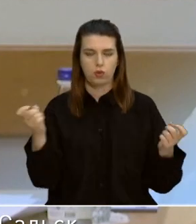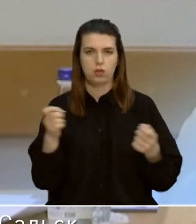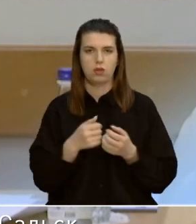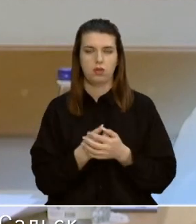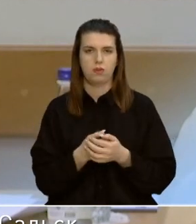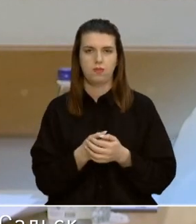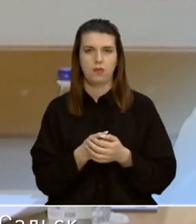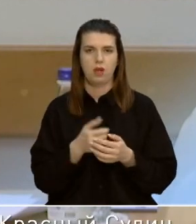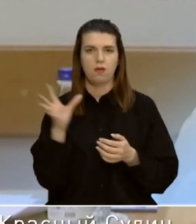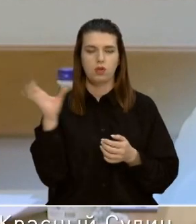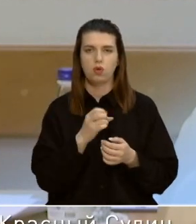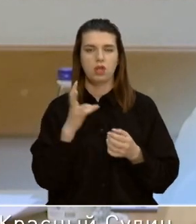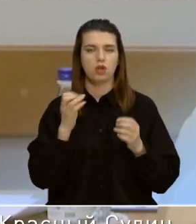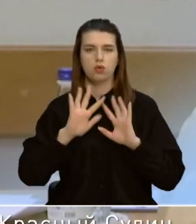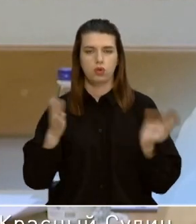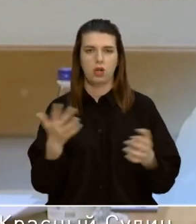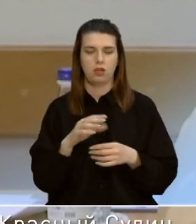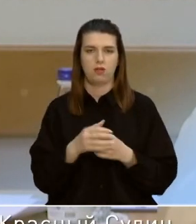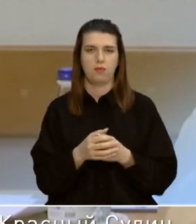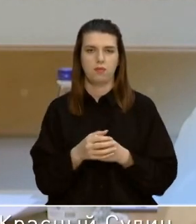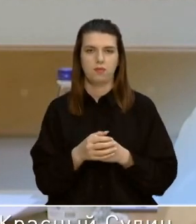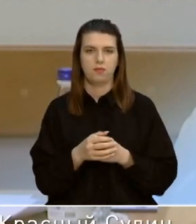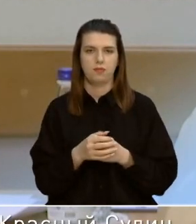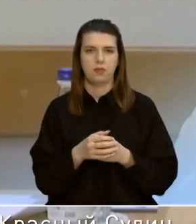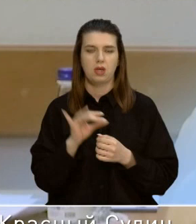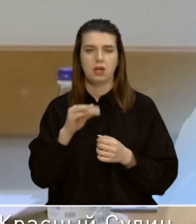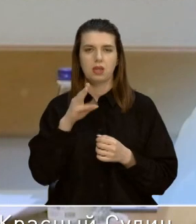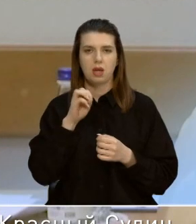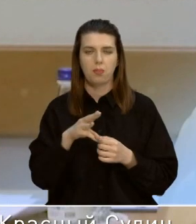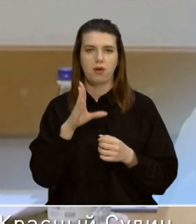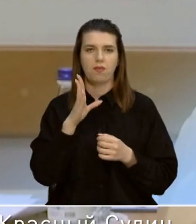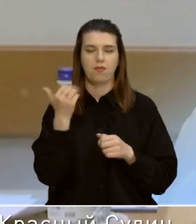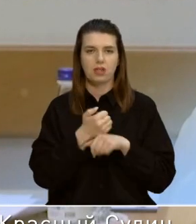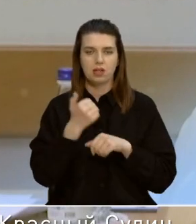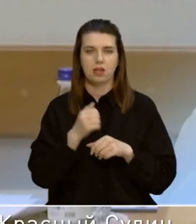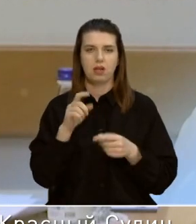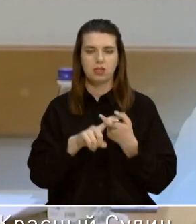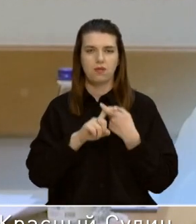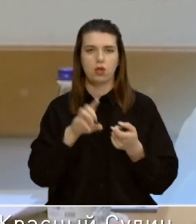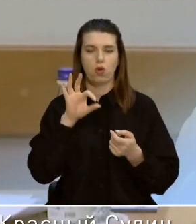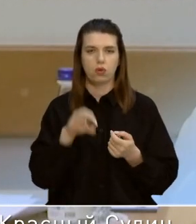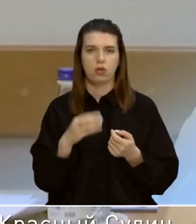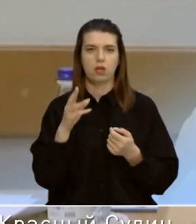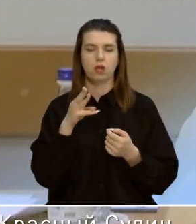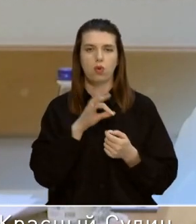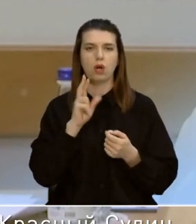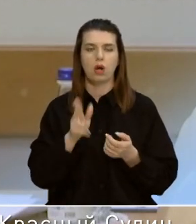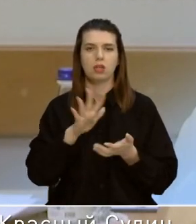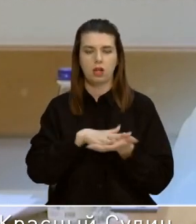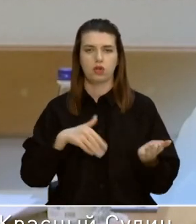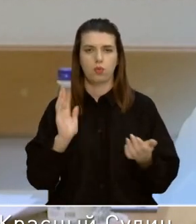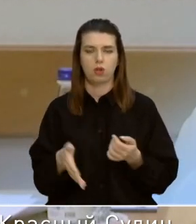Татьяна Алексеевна. Это все не случайно, друзья. И темпы вакцинации зависят от них, зависит то, как дальше